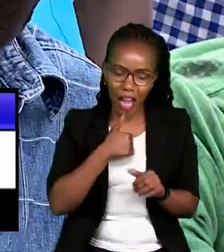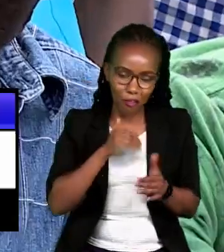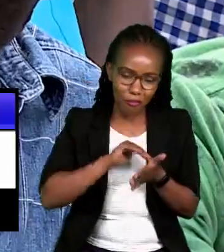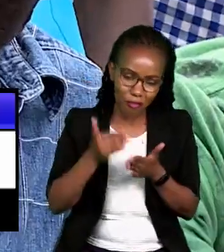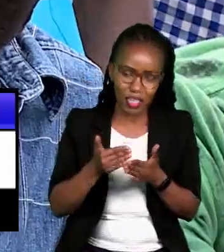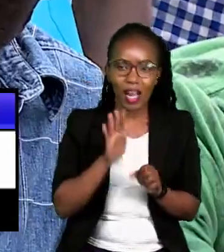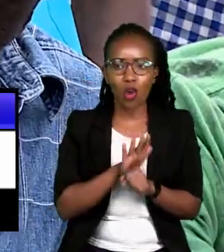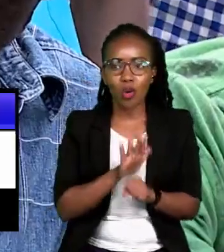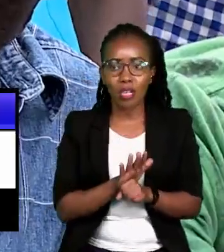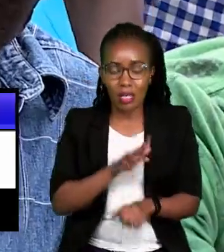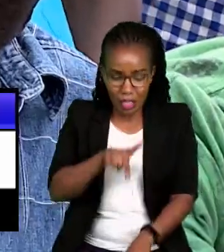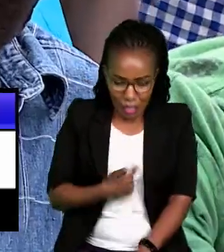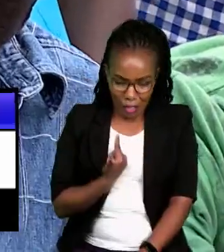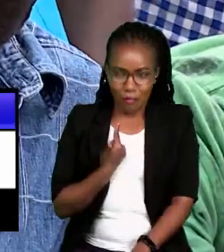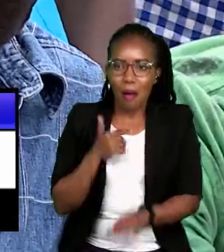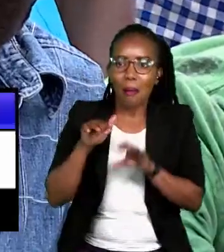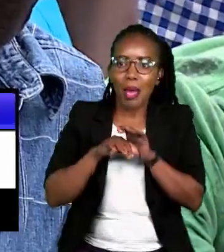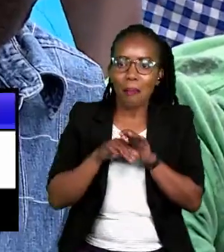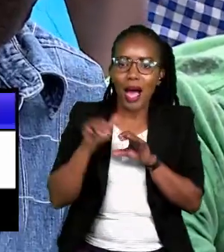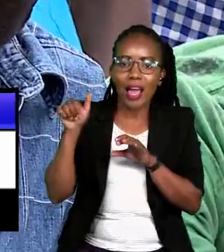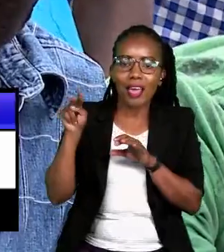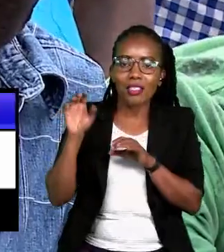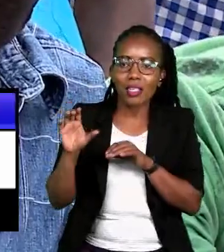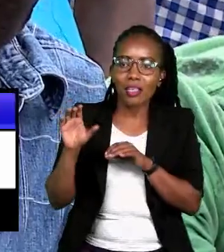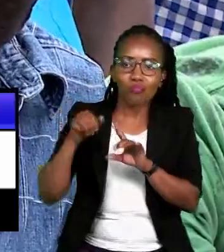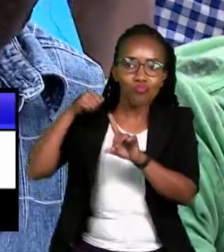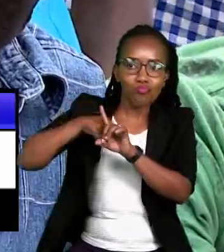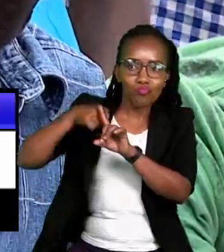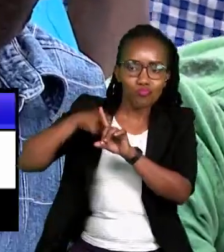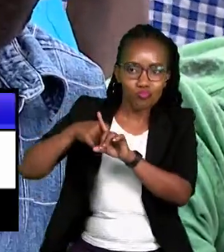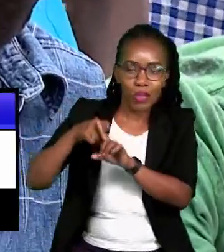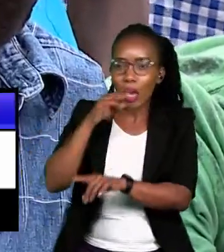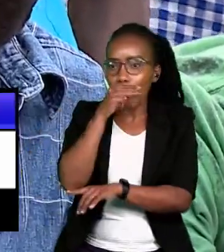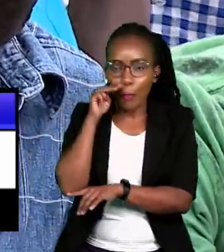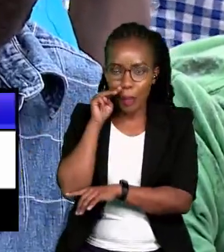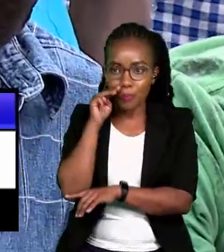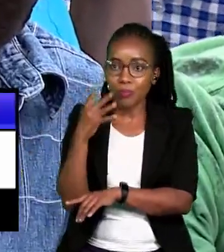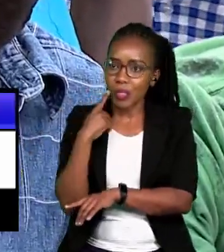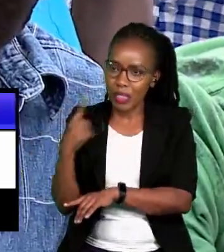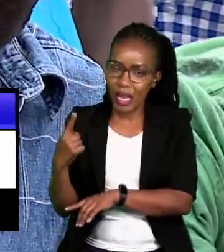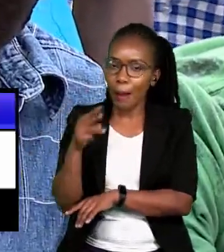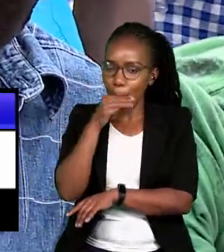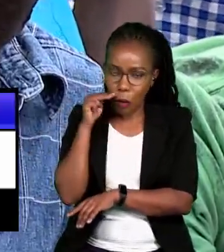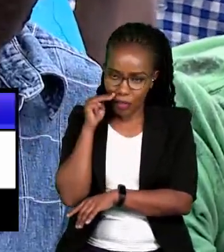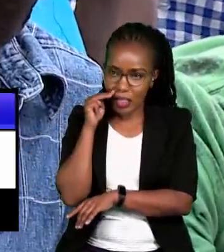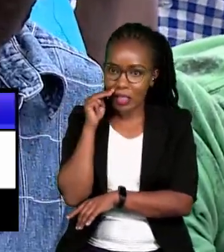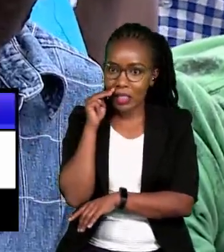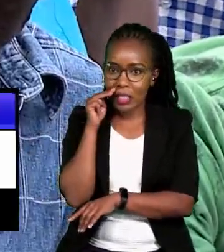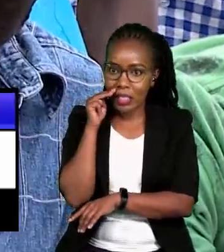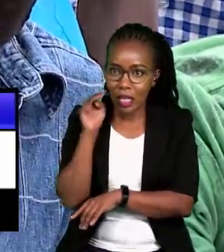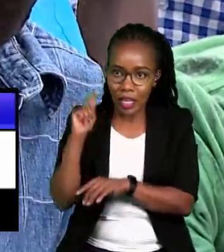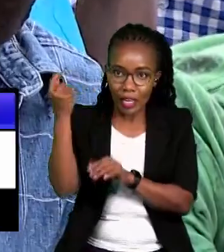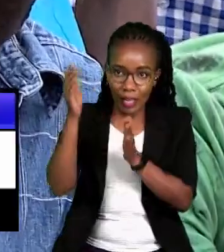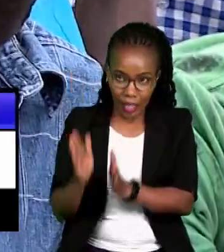mimi binafsi kama mwana ANC nikipigia debe Wycliffe Musalia Mudavadi, ningemuomba yeye pia kama